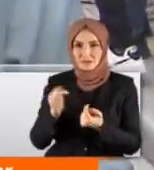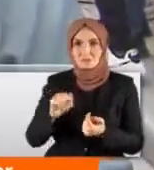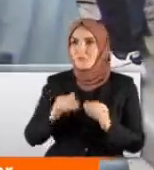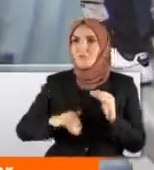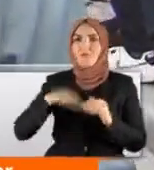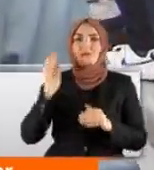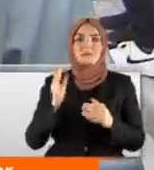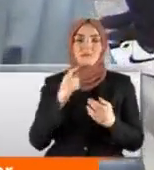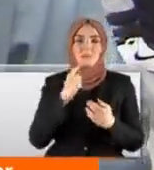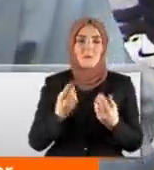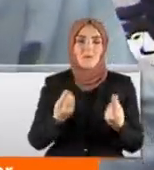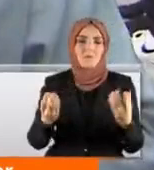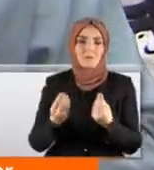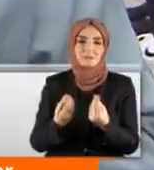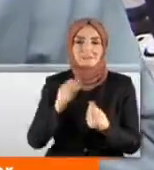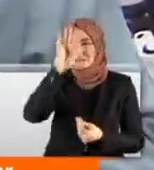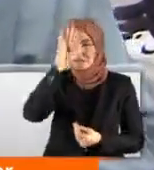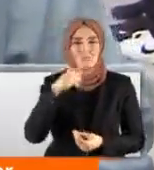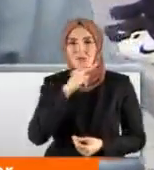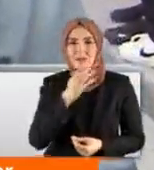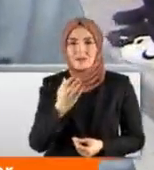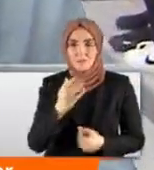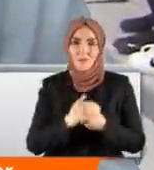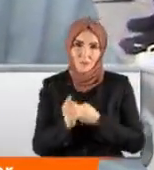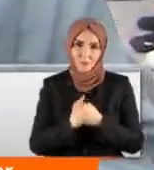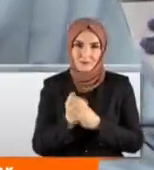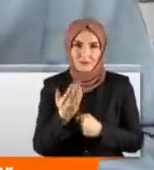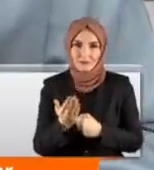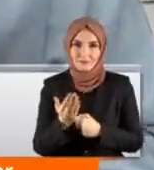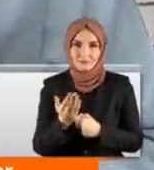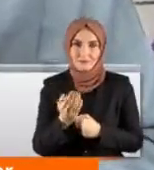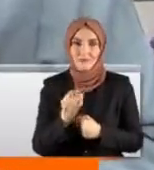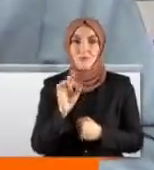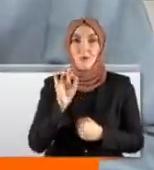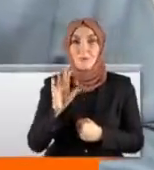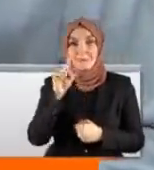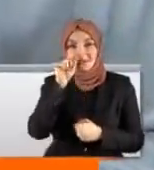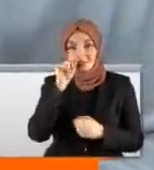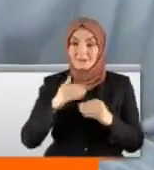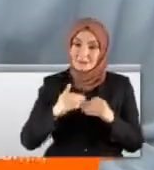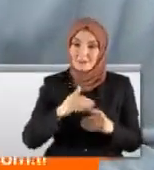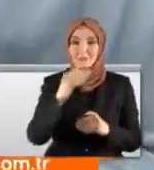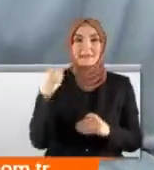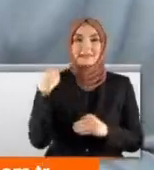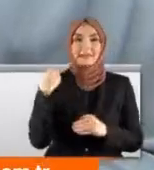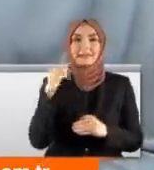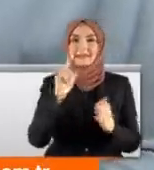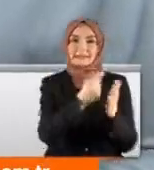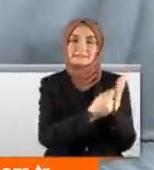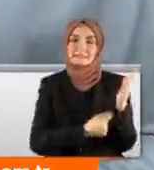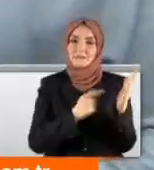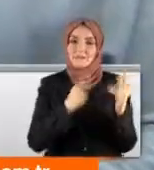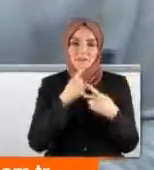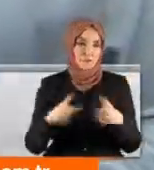renk olduğunu biliyor musunuz? Turuncu diyor. Turuncu. Şimdi 15 Mart itibariyle yeni liste açıklanacak. Sizce